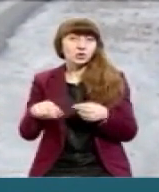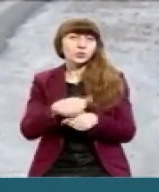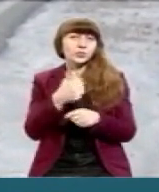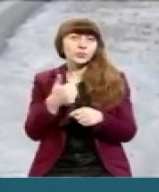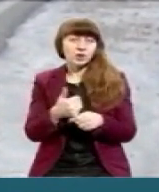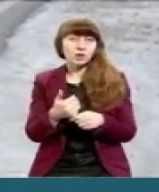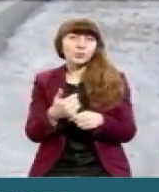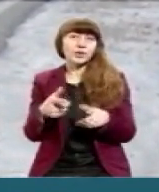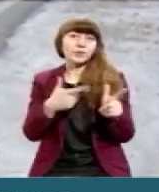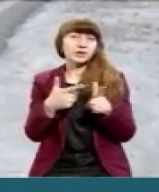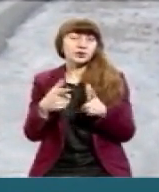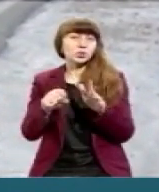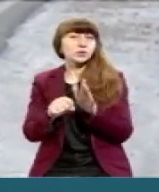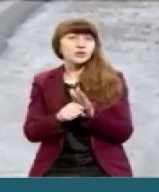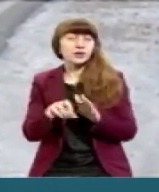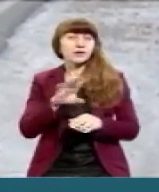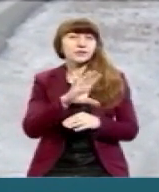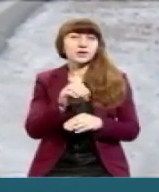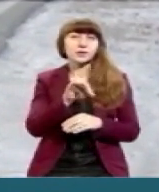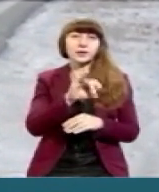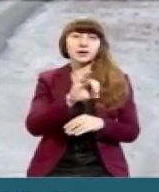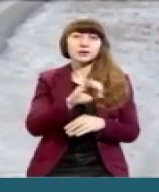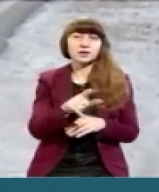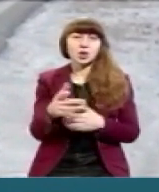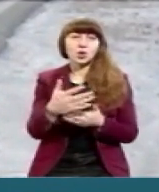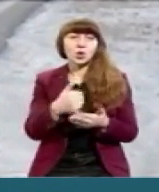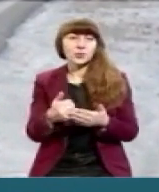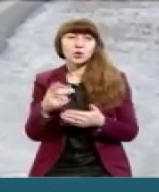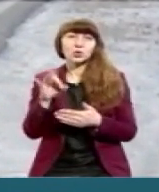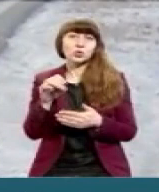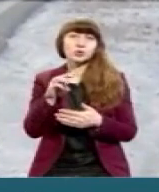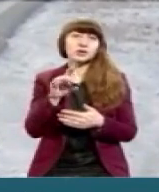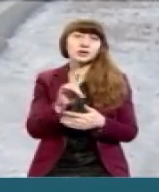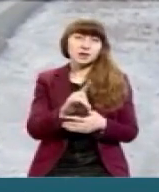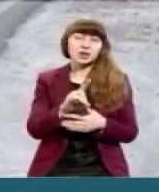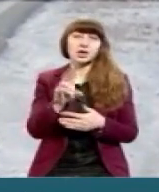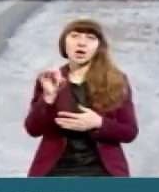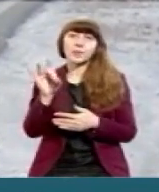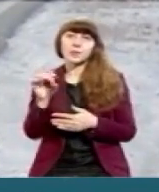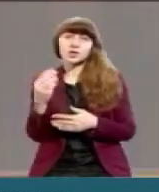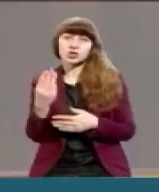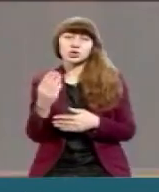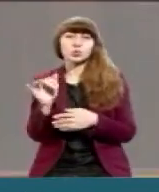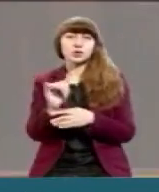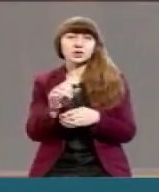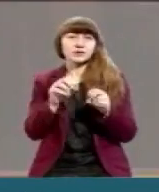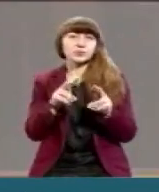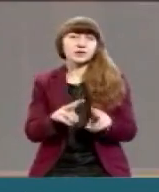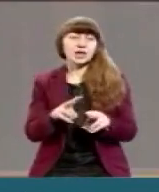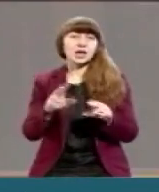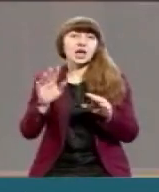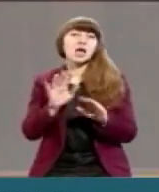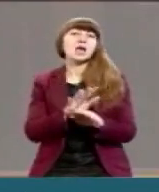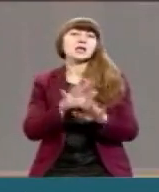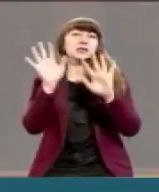автомобиль жолдарындағы бұталар мен қамыстарды жұлып, боранды, қарды жібермейтін қалқандар орнату жұмыстары жүргізіледі.